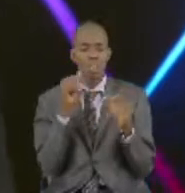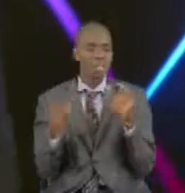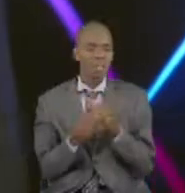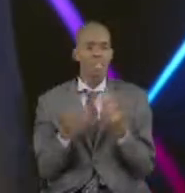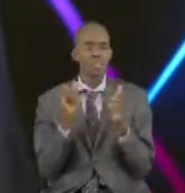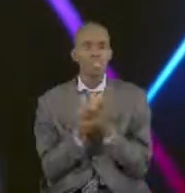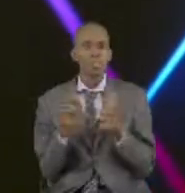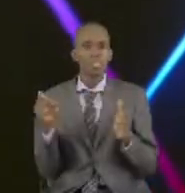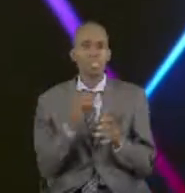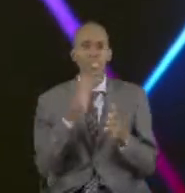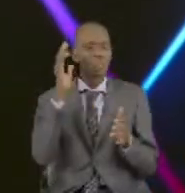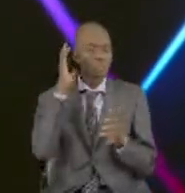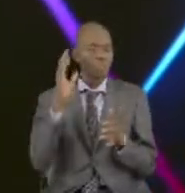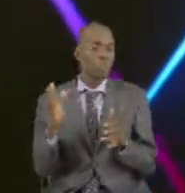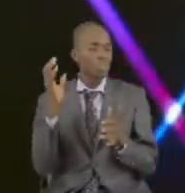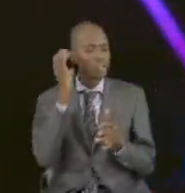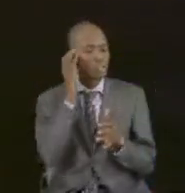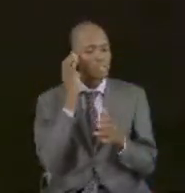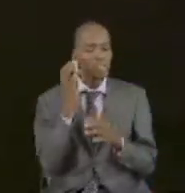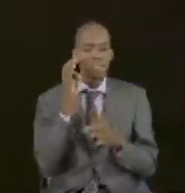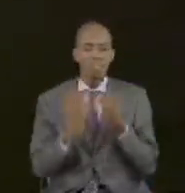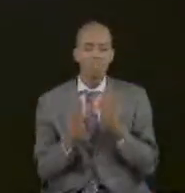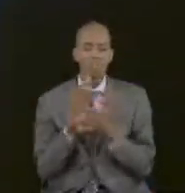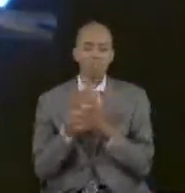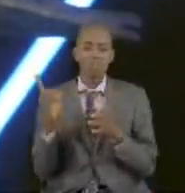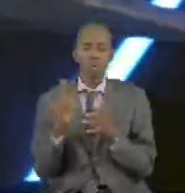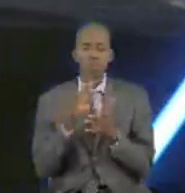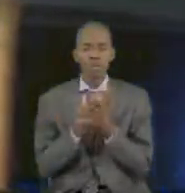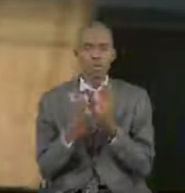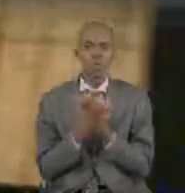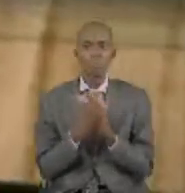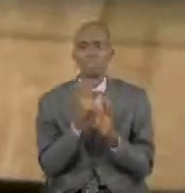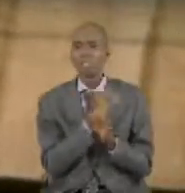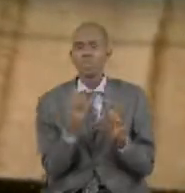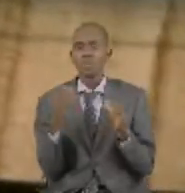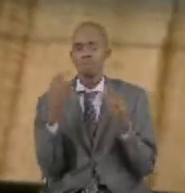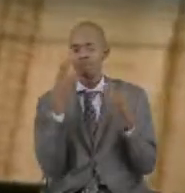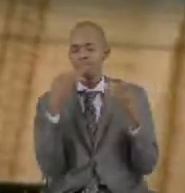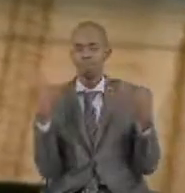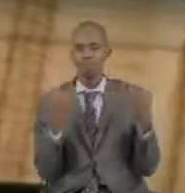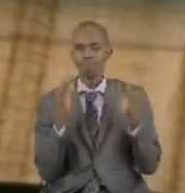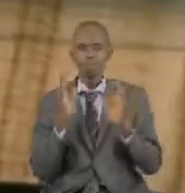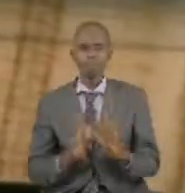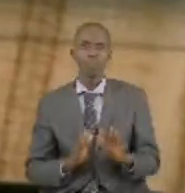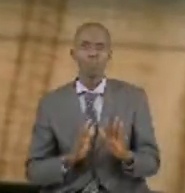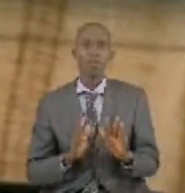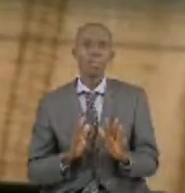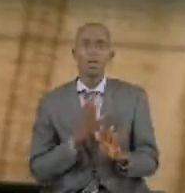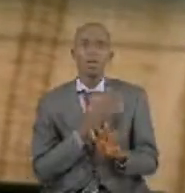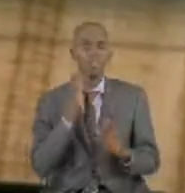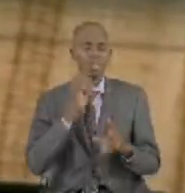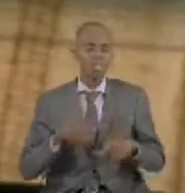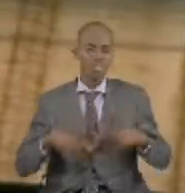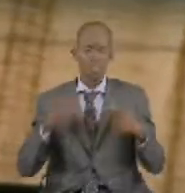les entendre on sait quelqu'un devient un un voleur un joueur du hasard et sa